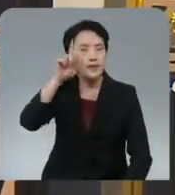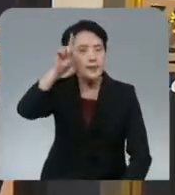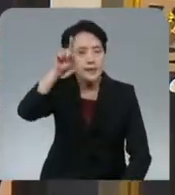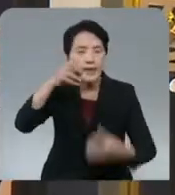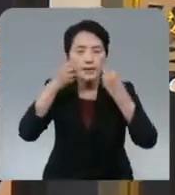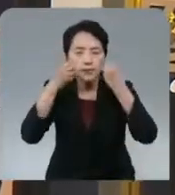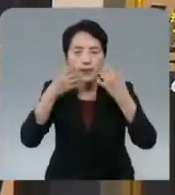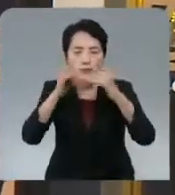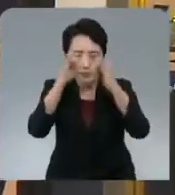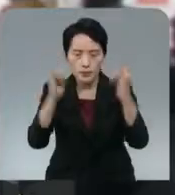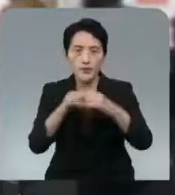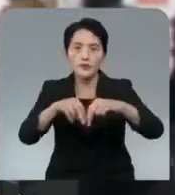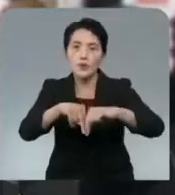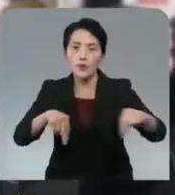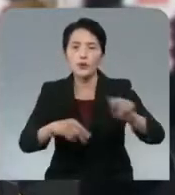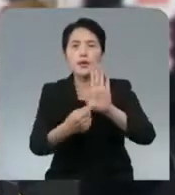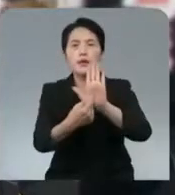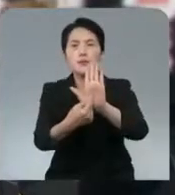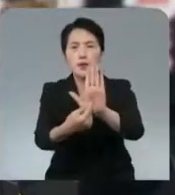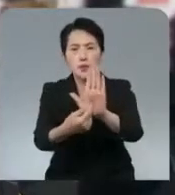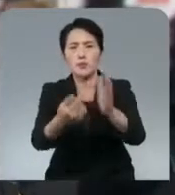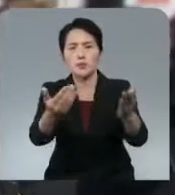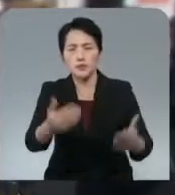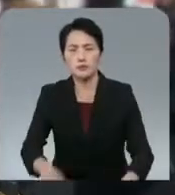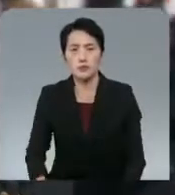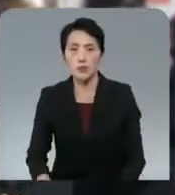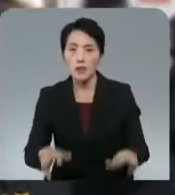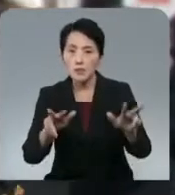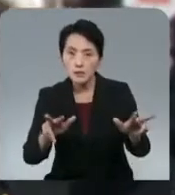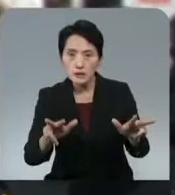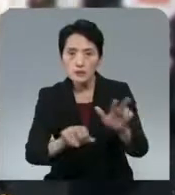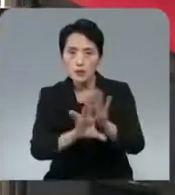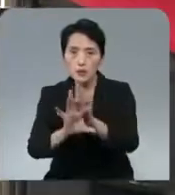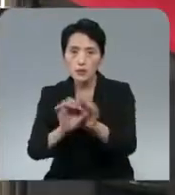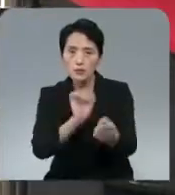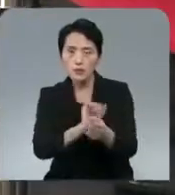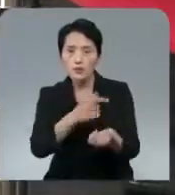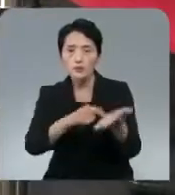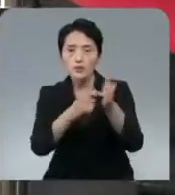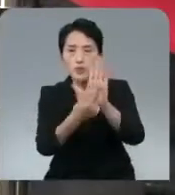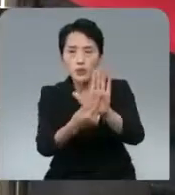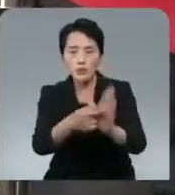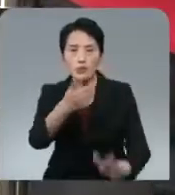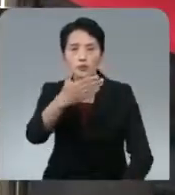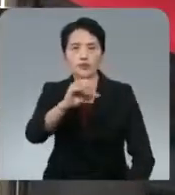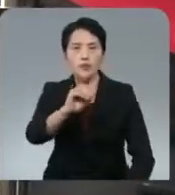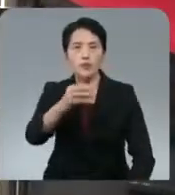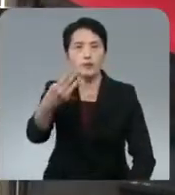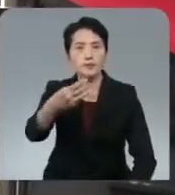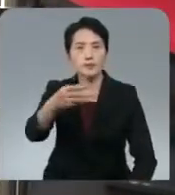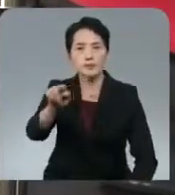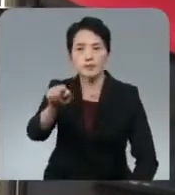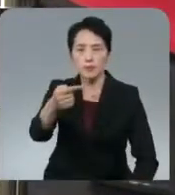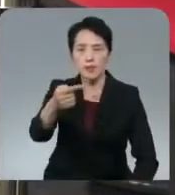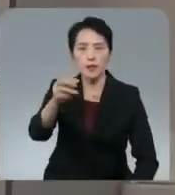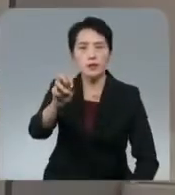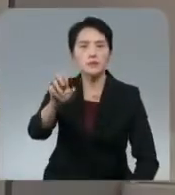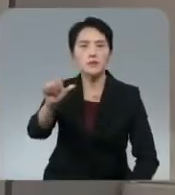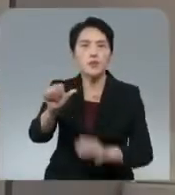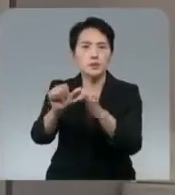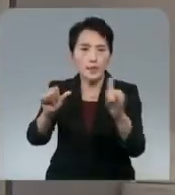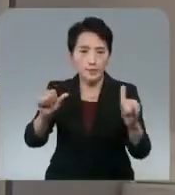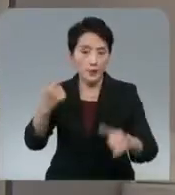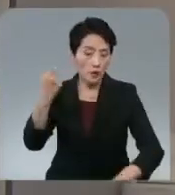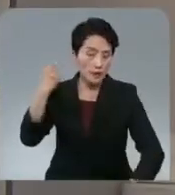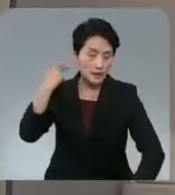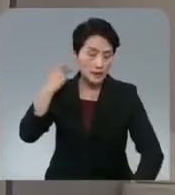1日の新たな感染者数が2日連続で9万人ライトなったことから慎重な姿勢を見せてい